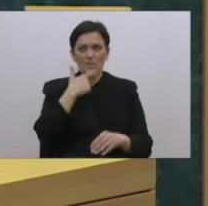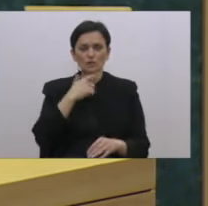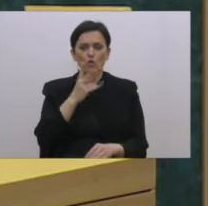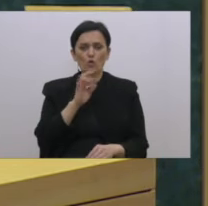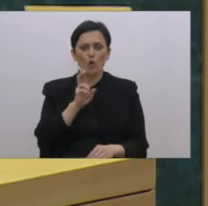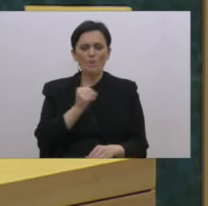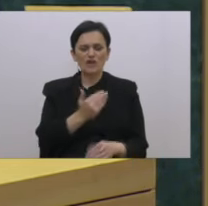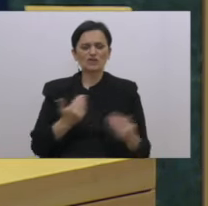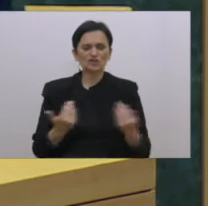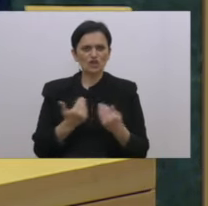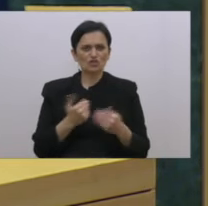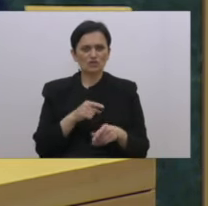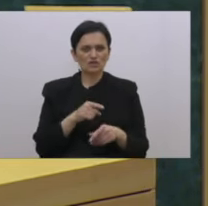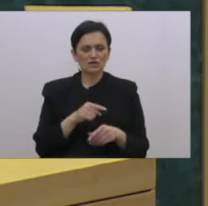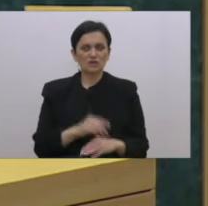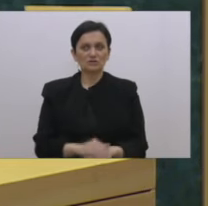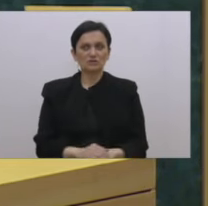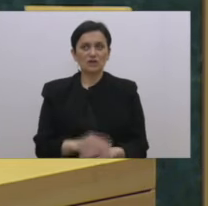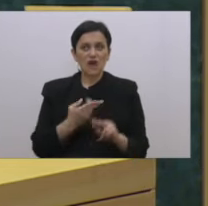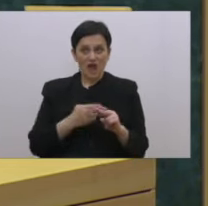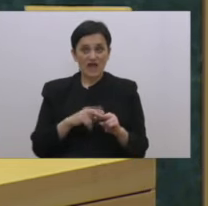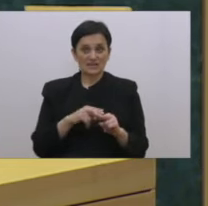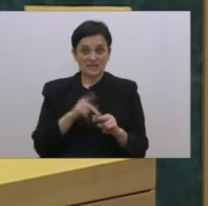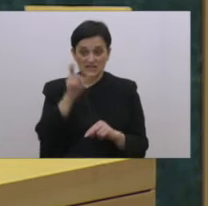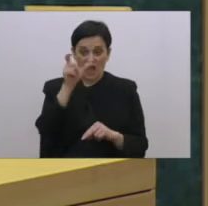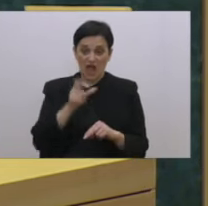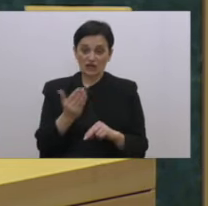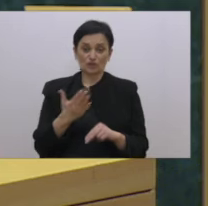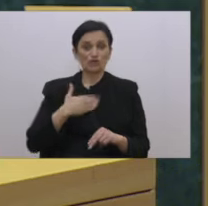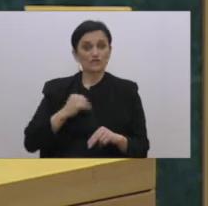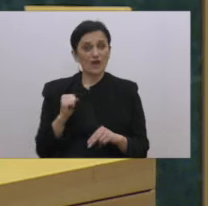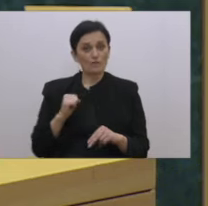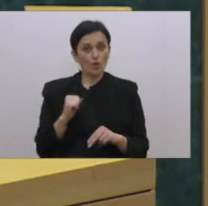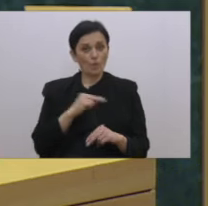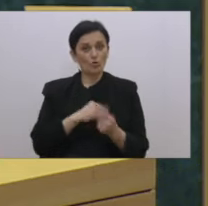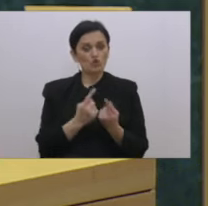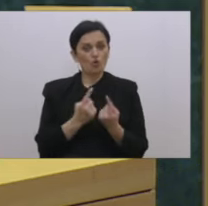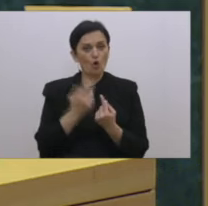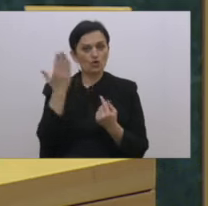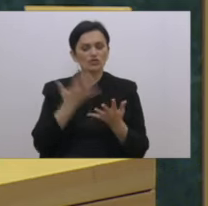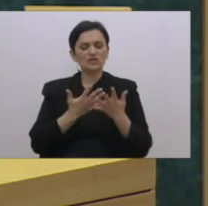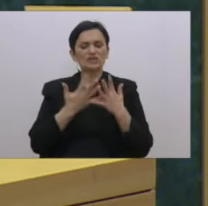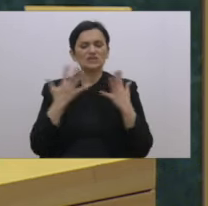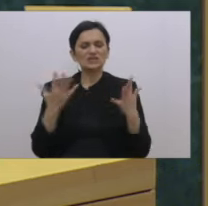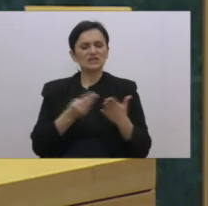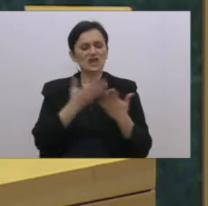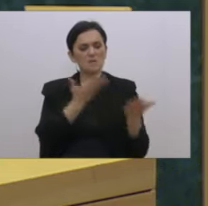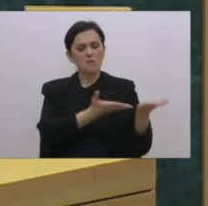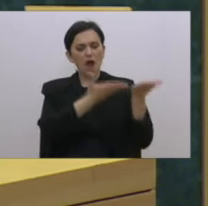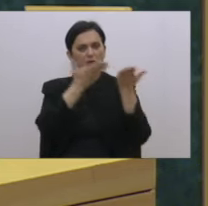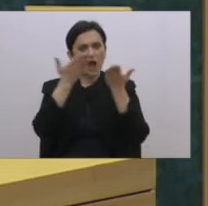Qobas sitsotsxle. Ai eset adamias chveni megobrebi kolegebi didi pativit